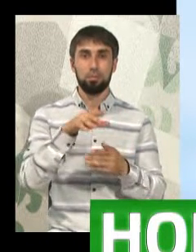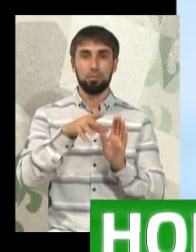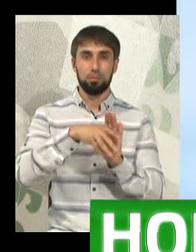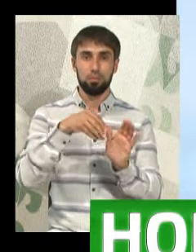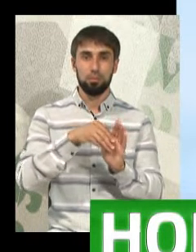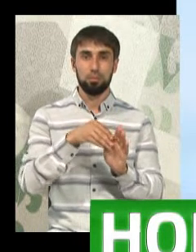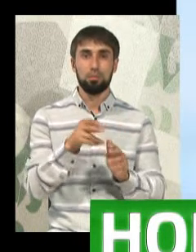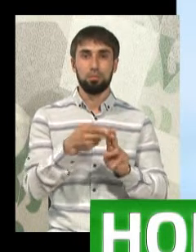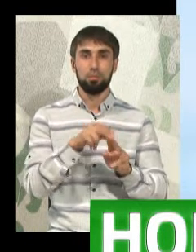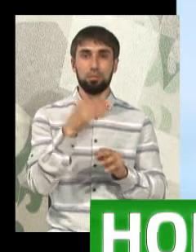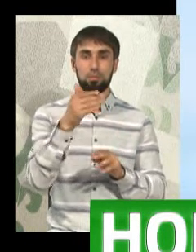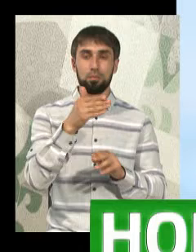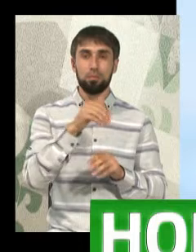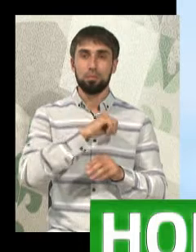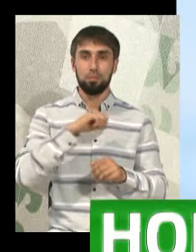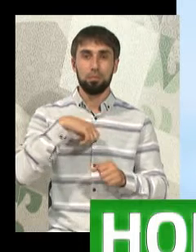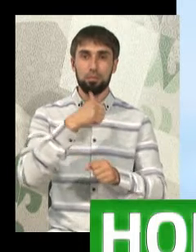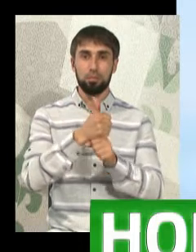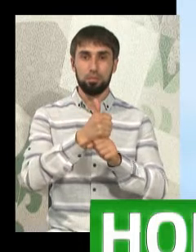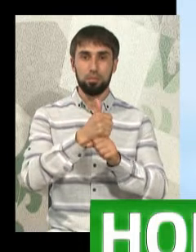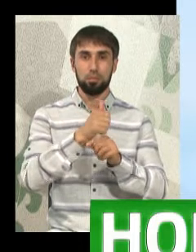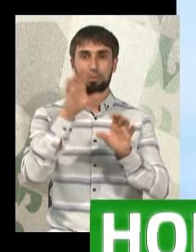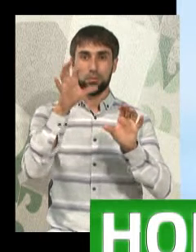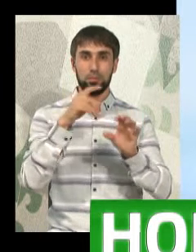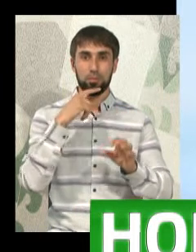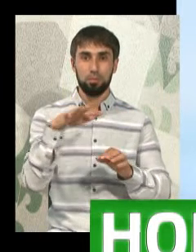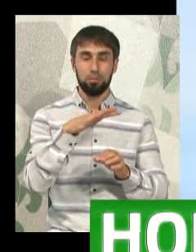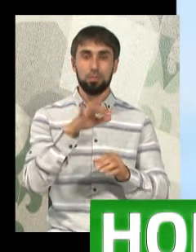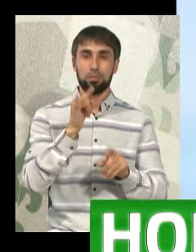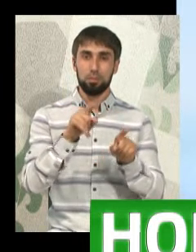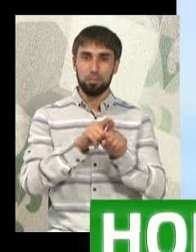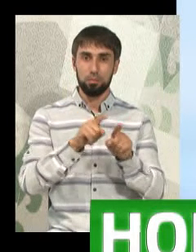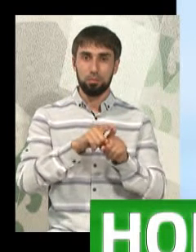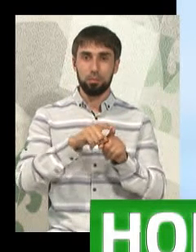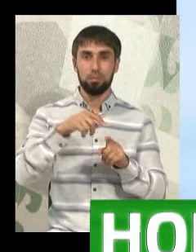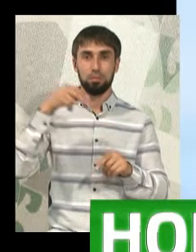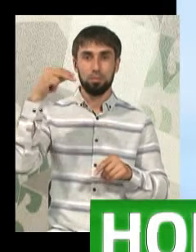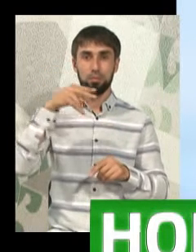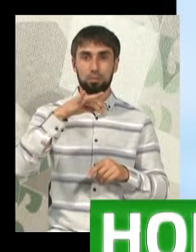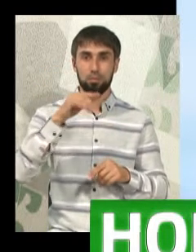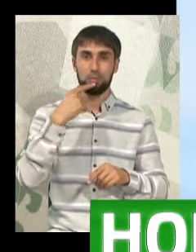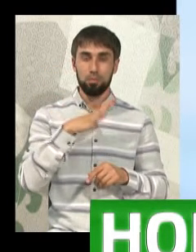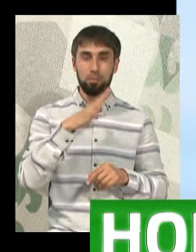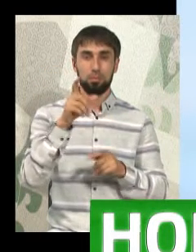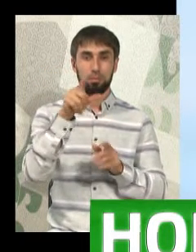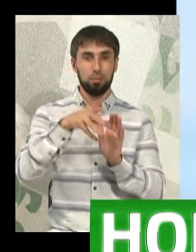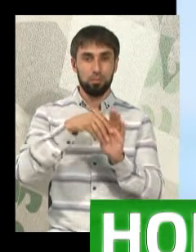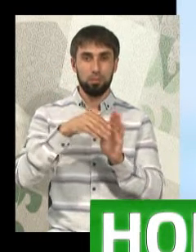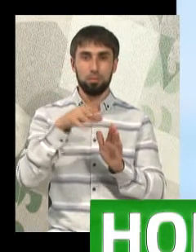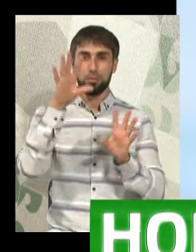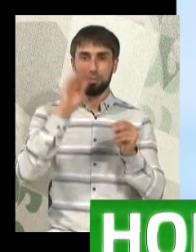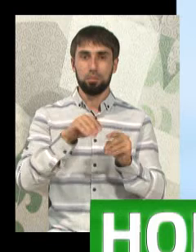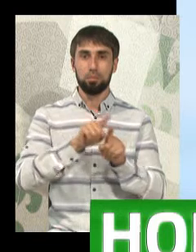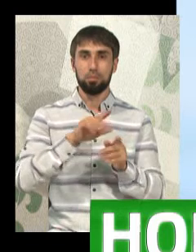поскольку речь идет об основном законе страны также глава государства отметил что при организации голосования нужно учесть все меры предосторожности